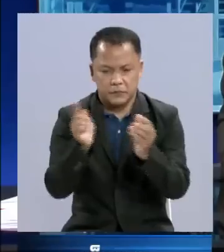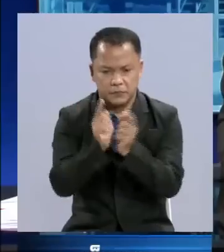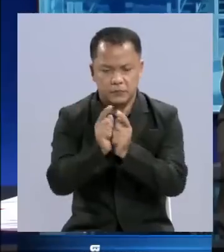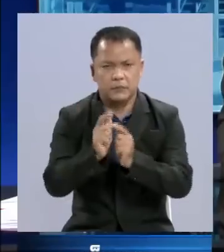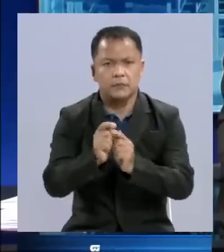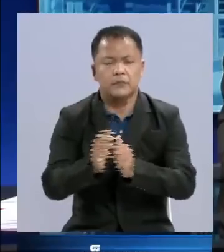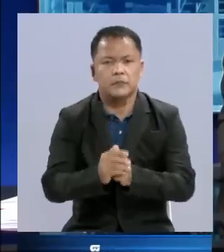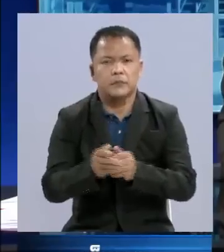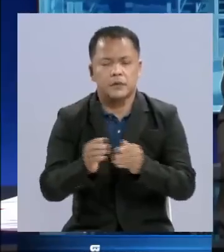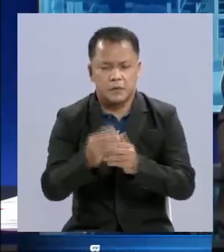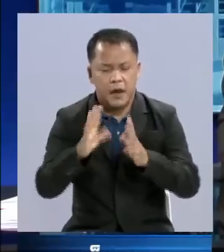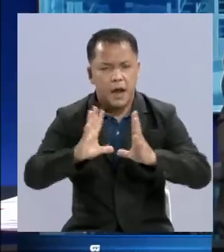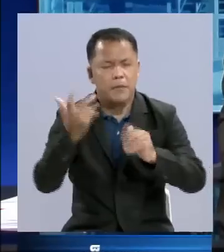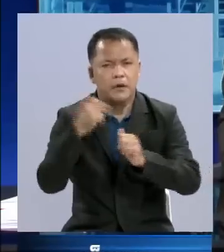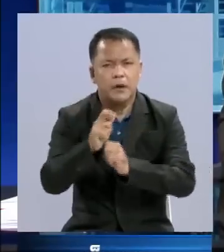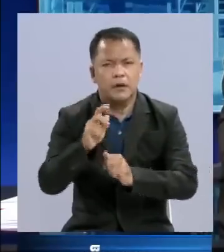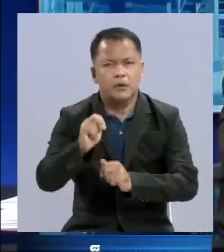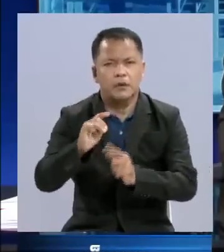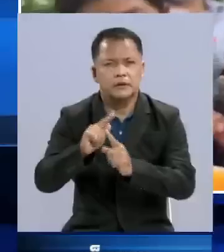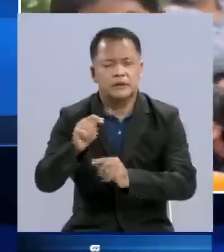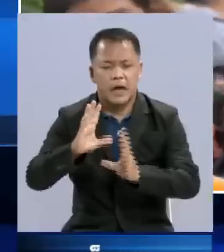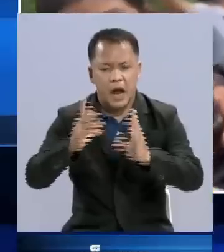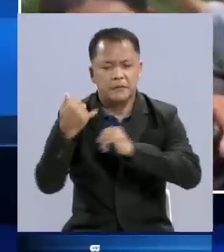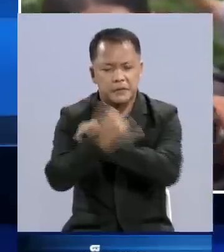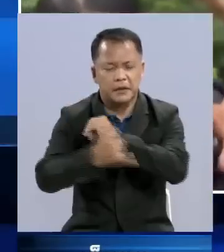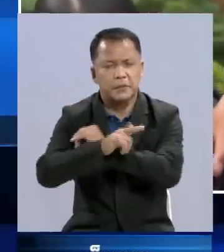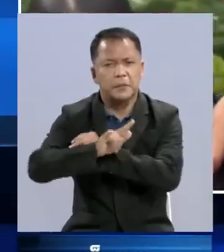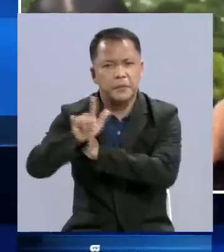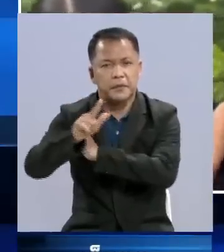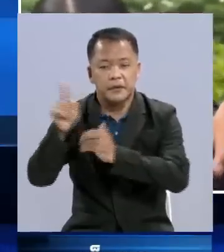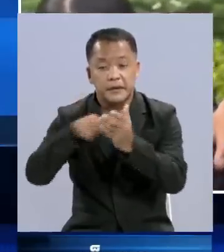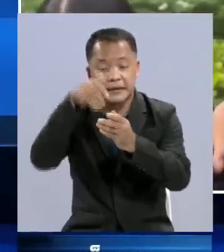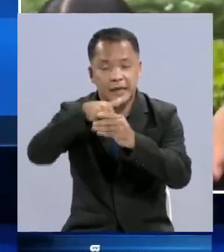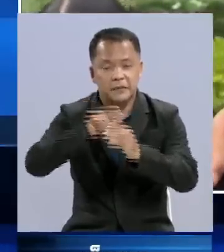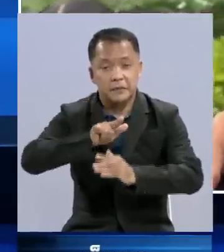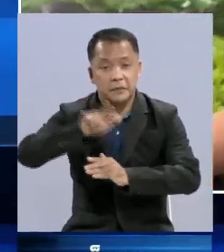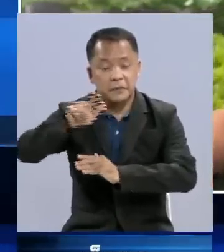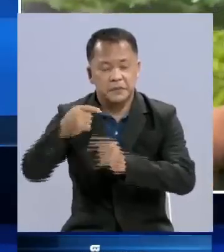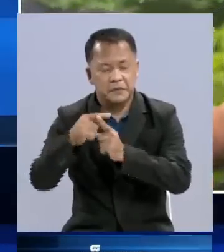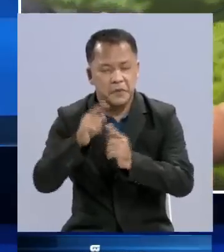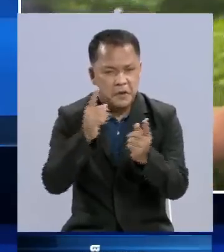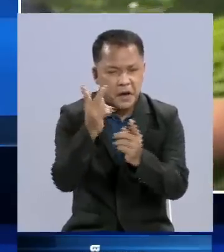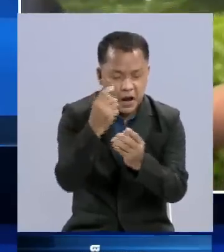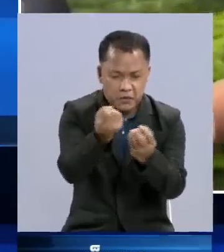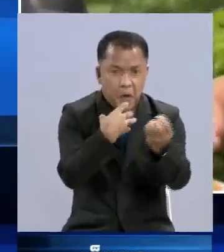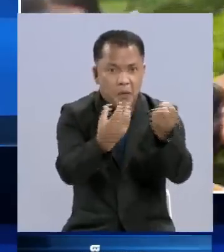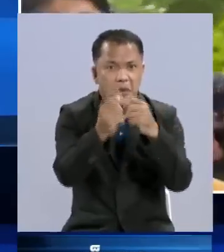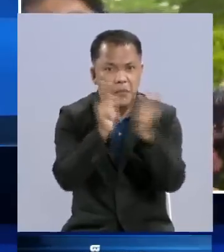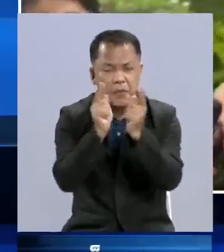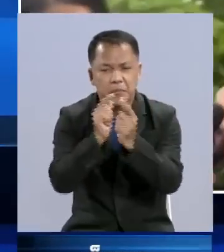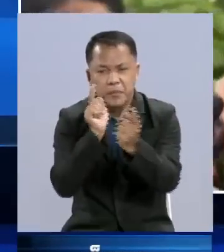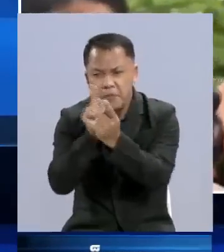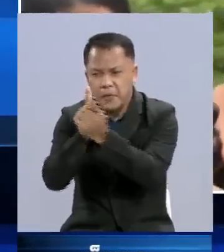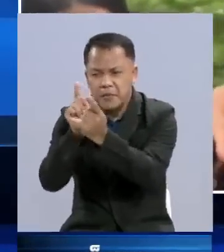นะครับที่หายหน้าหายตาไปต่างประเทศอยู่นานหลังจากการเลือกตั้งนะครับท่ามกลางกระแสข่าวโอ้เยอะเลยครับไปพบคนนั้นค